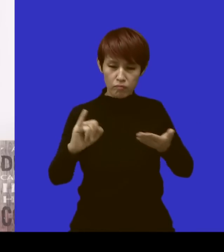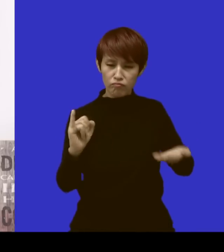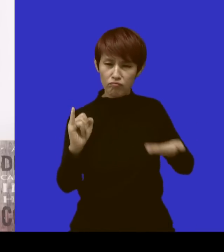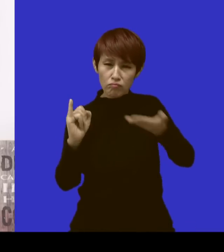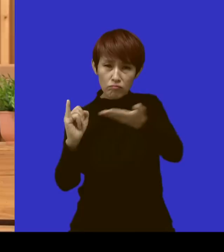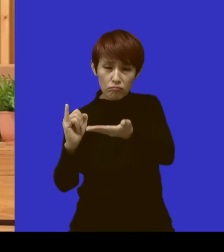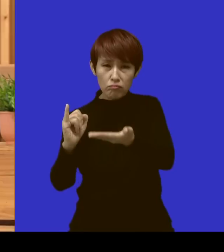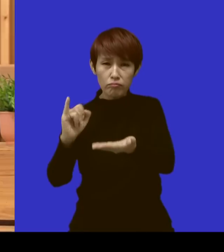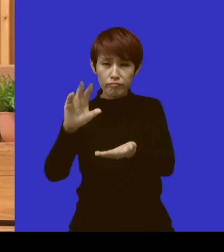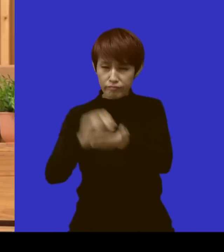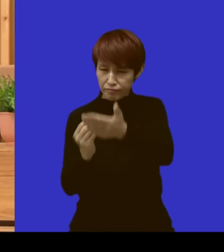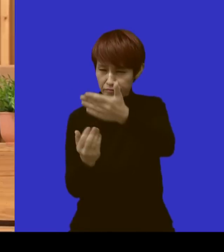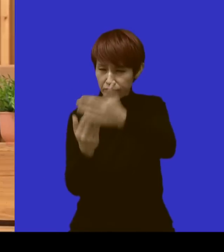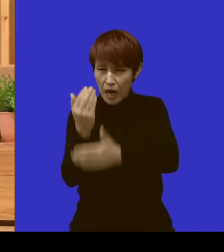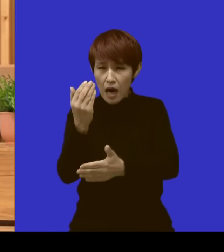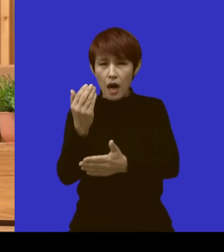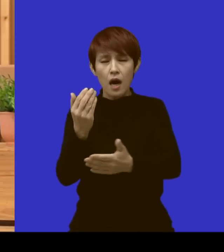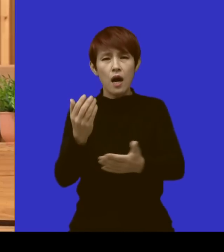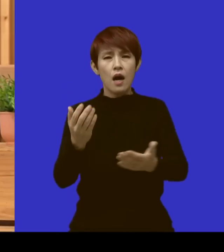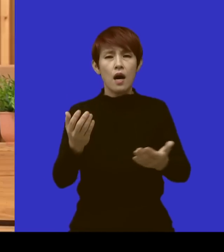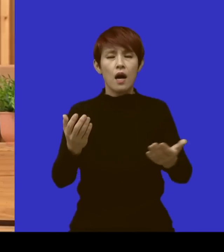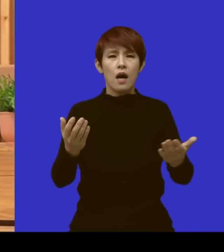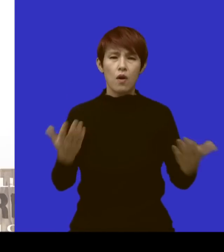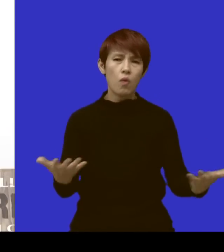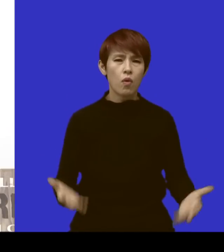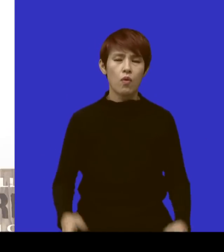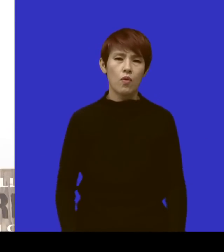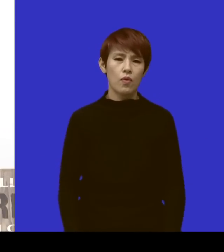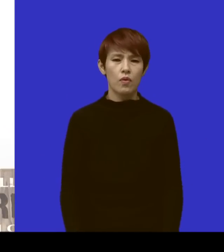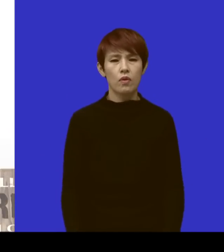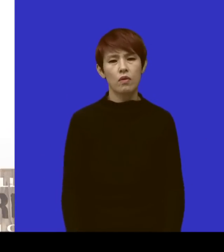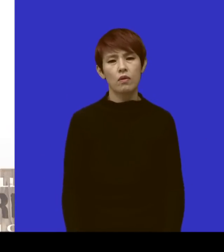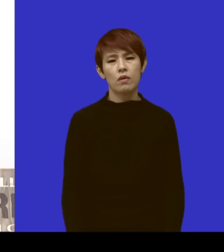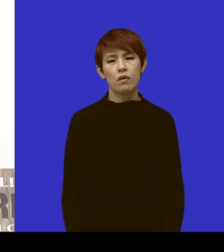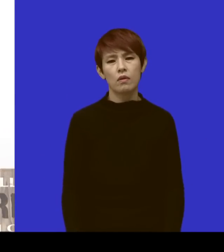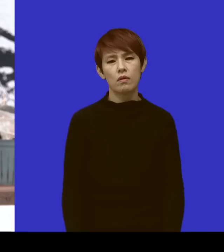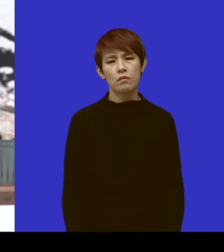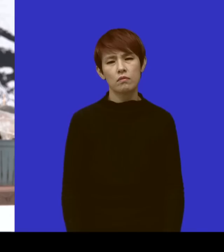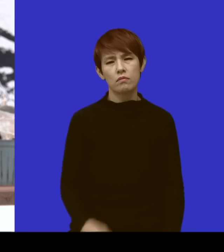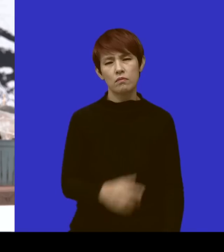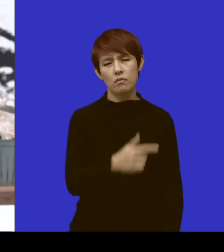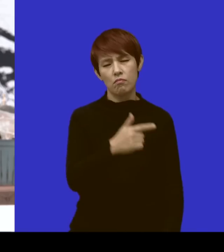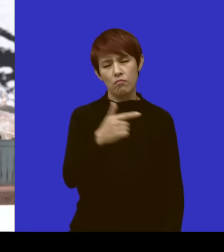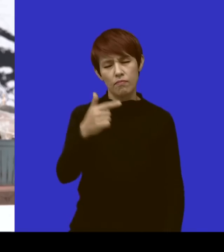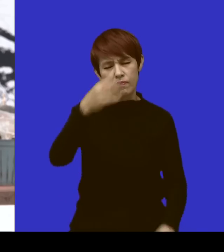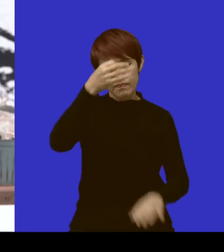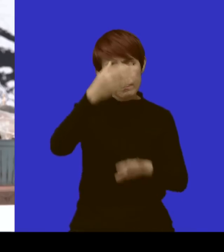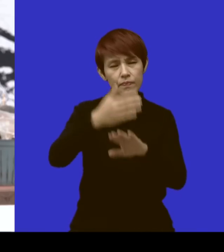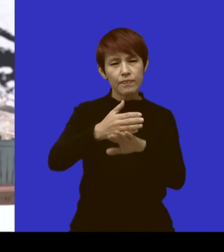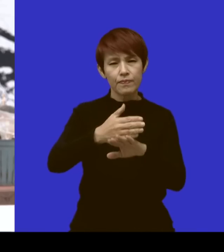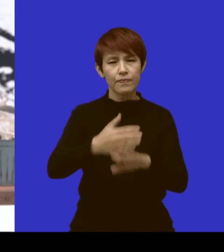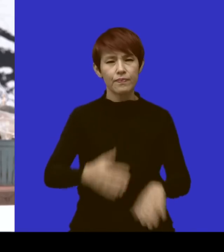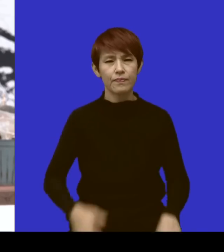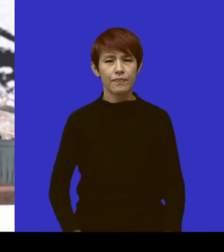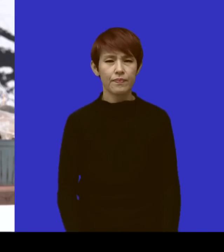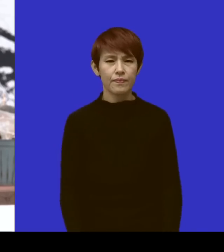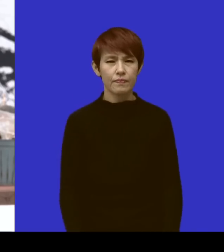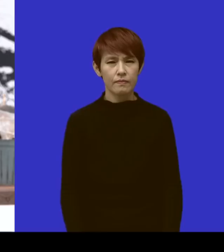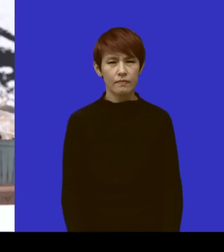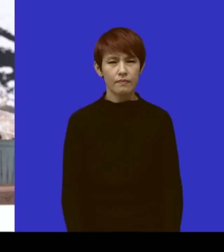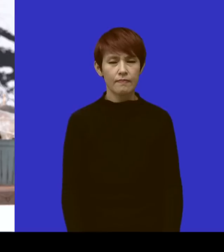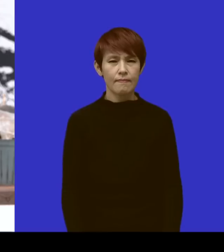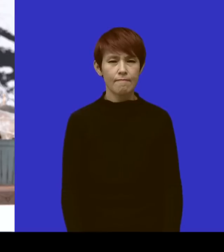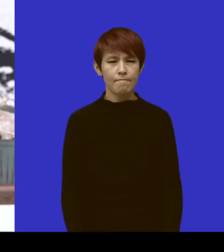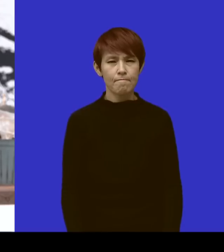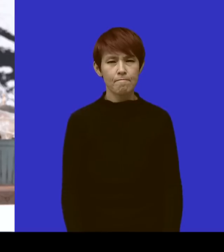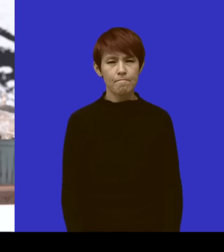때 어떻게 반응을 해야 될지 모르는 상황이잖아요. 너무 미안했던 거예요. 네, 그렇겠죠. 예. 죄책감이